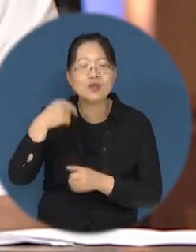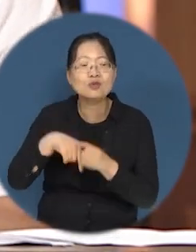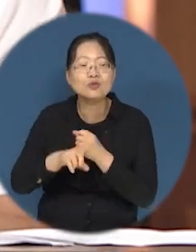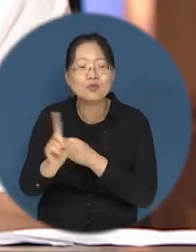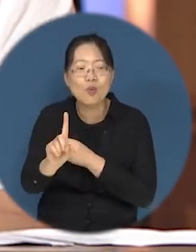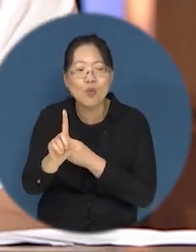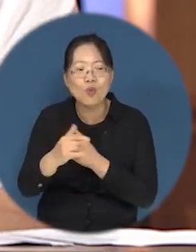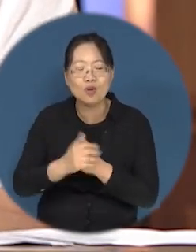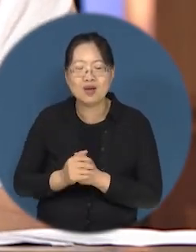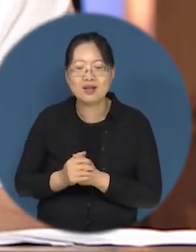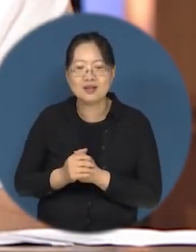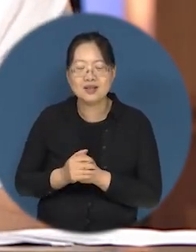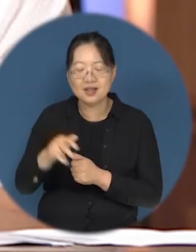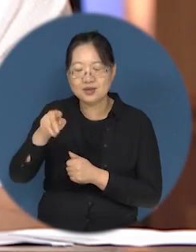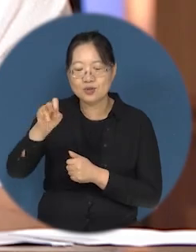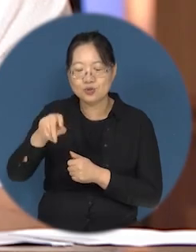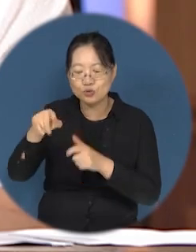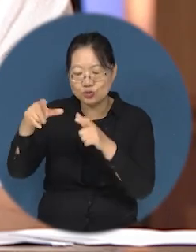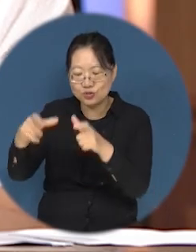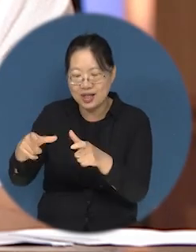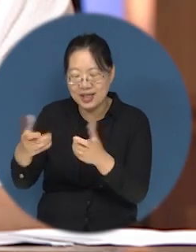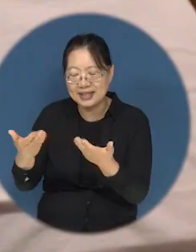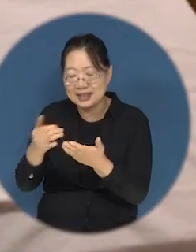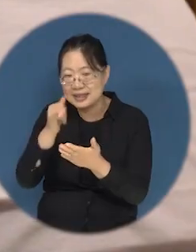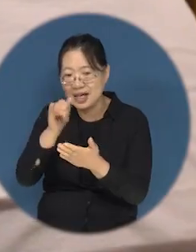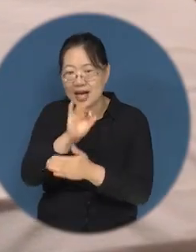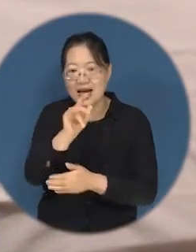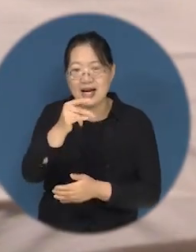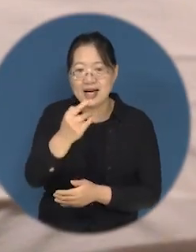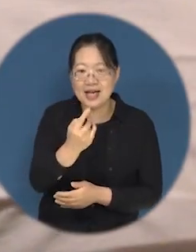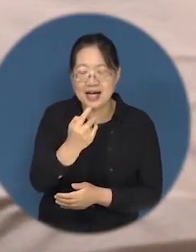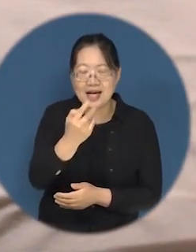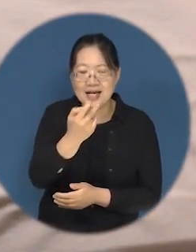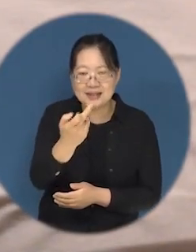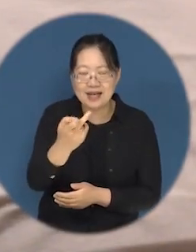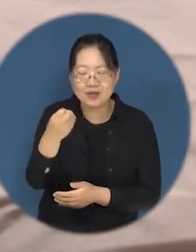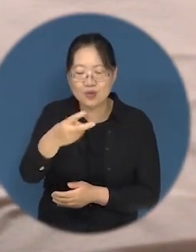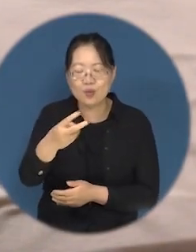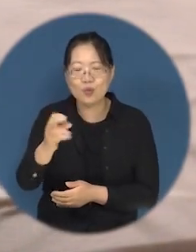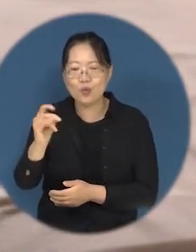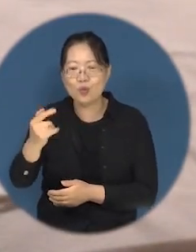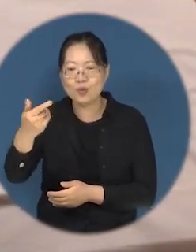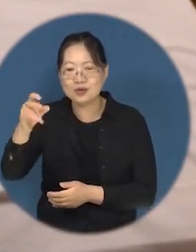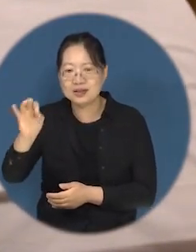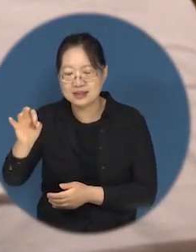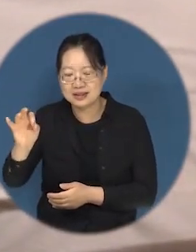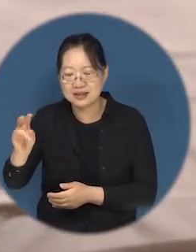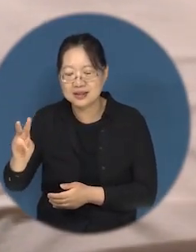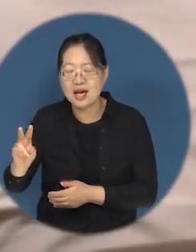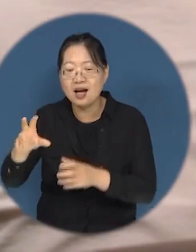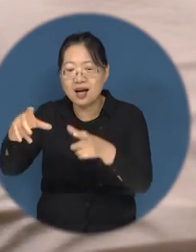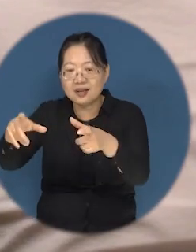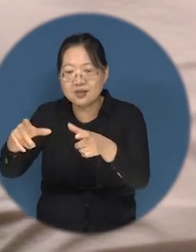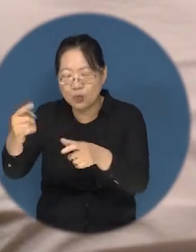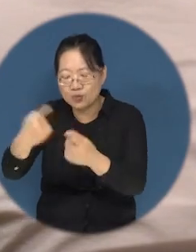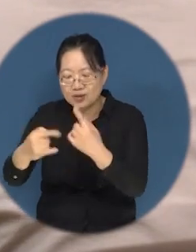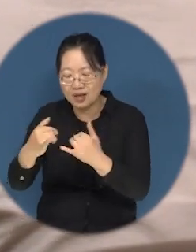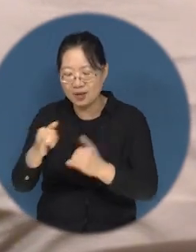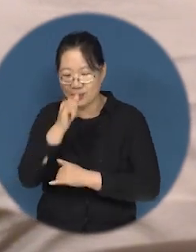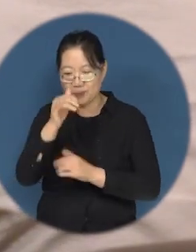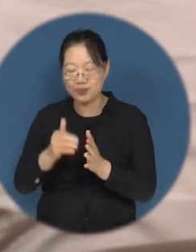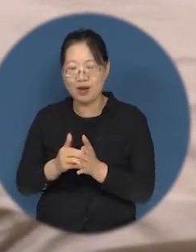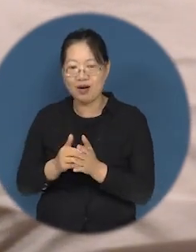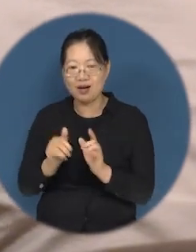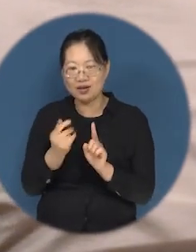성수에 이제 그 사업장이 있는데 예를 들어서 뭐 아산이나 막 집이 멀어서 뭐 온양 이런 분들도 있어요. 그러면은 이분들이 이제